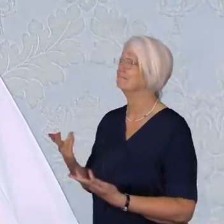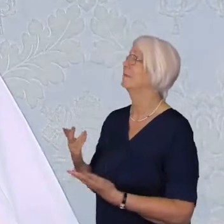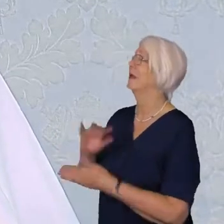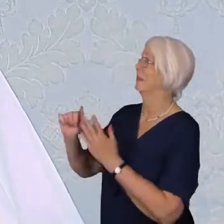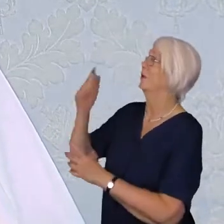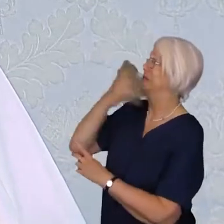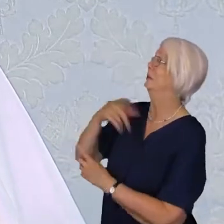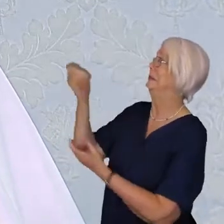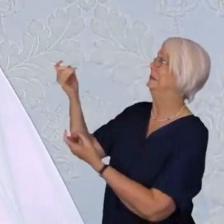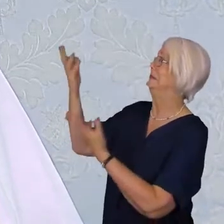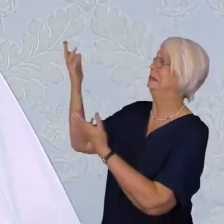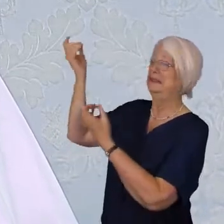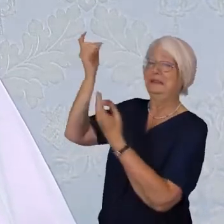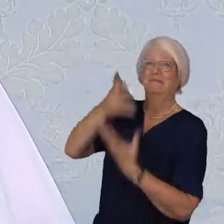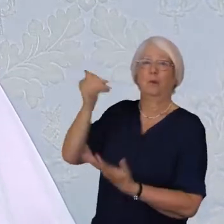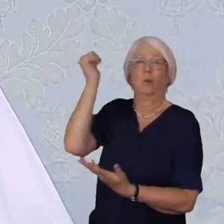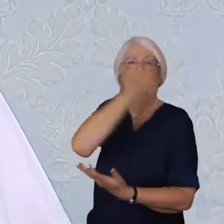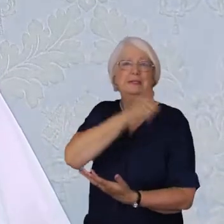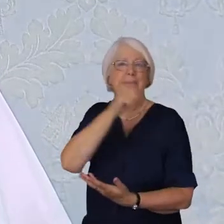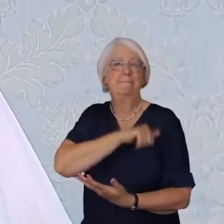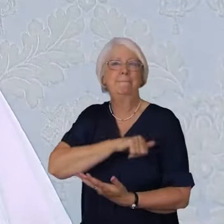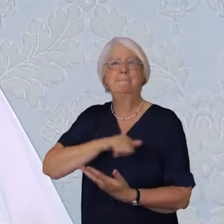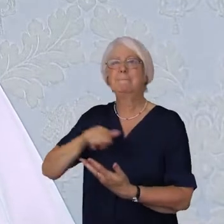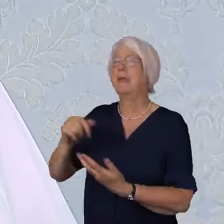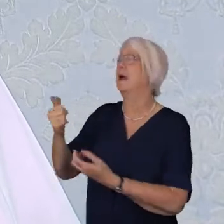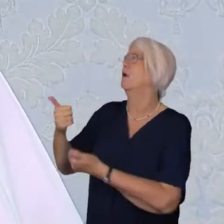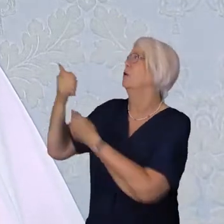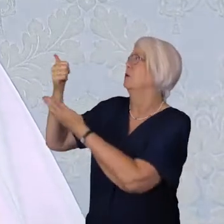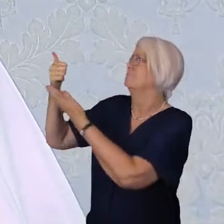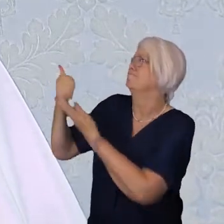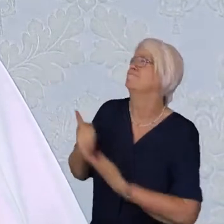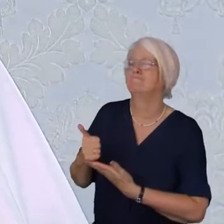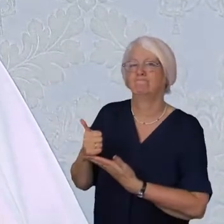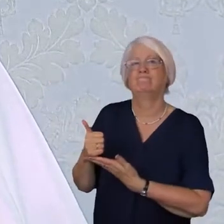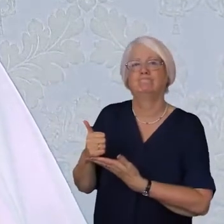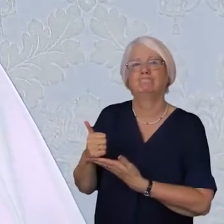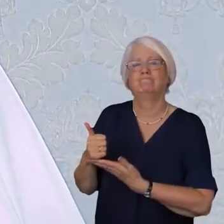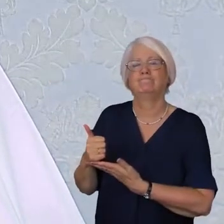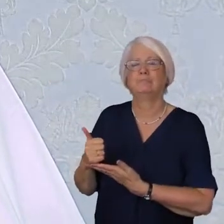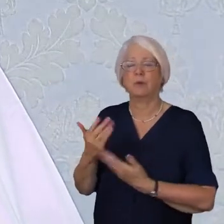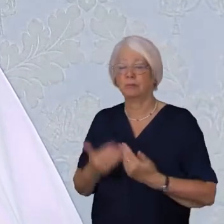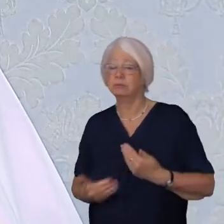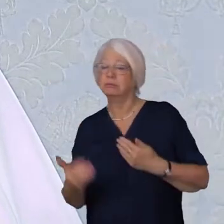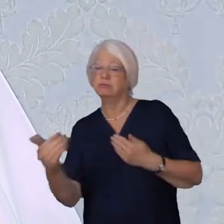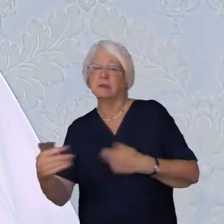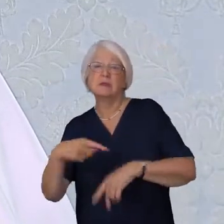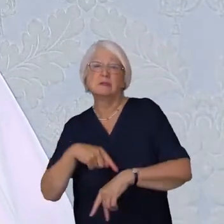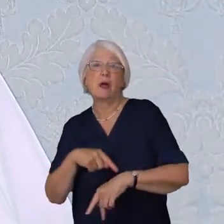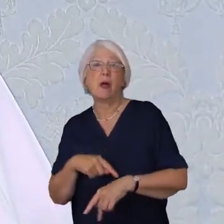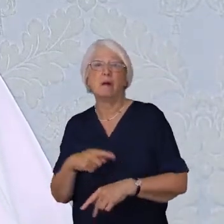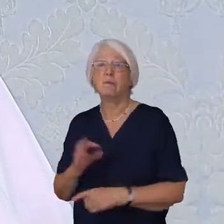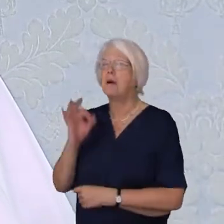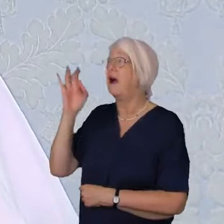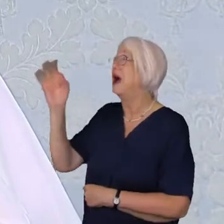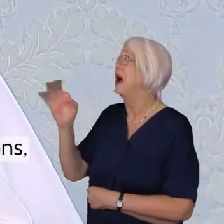Santo dona sapienza e consiglio. In questi giorni invochiamolo su